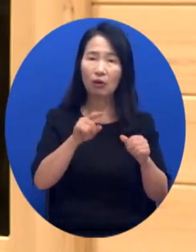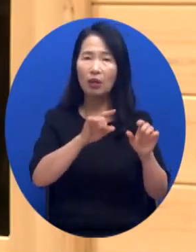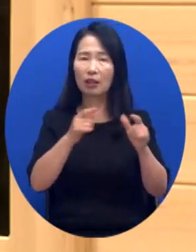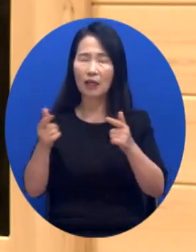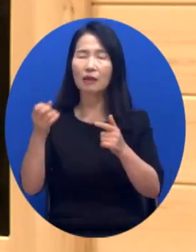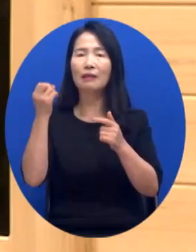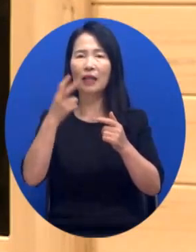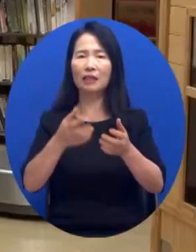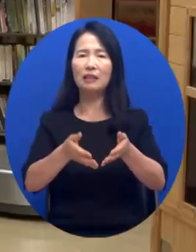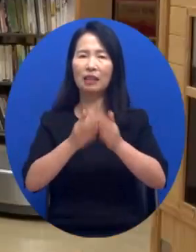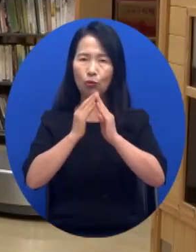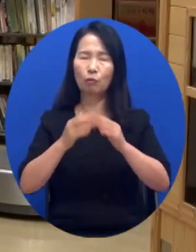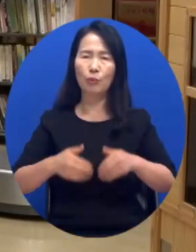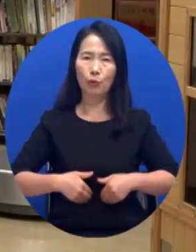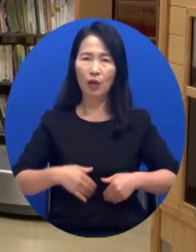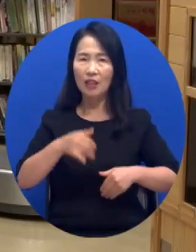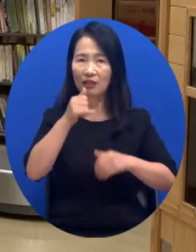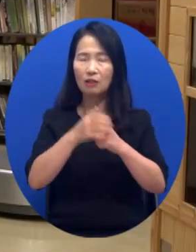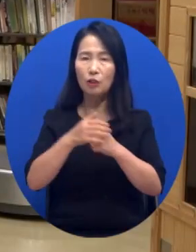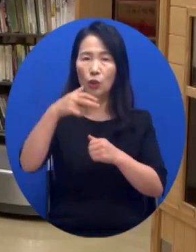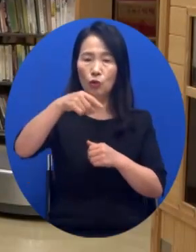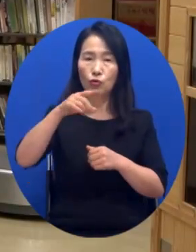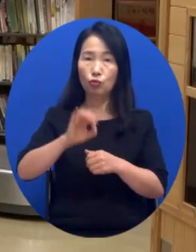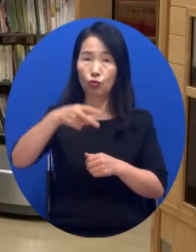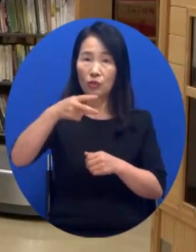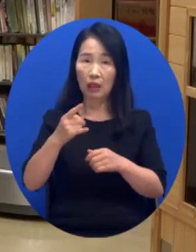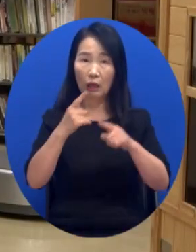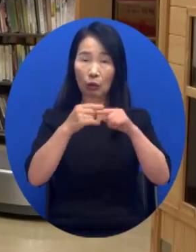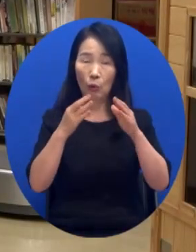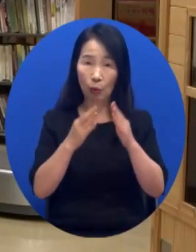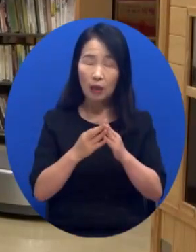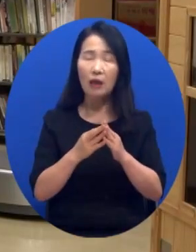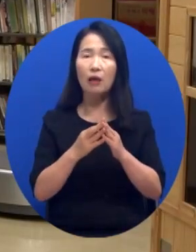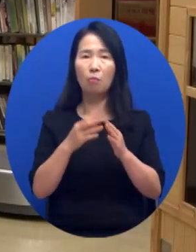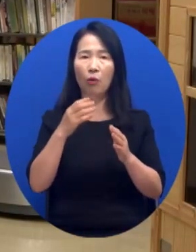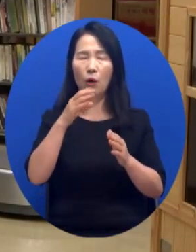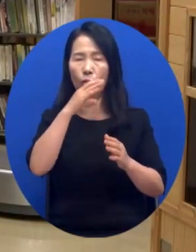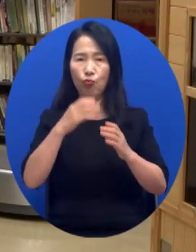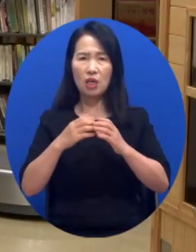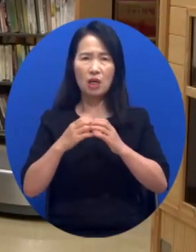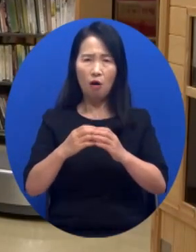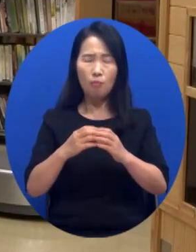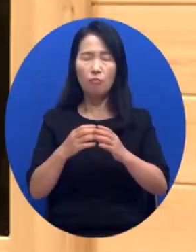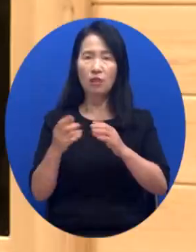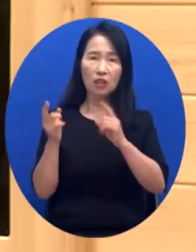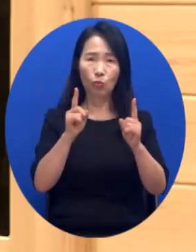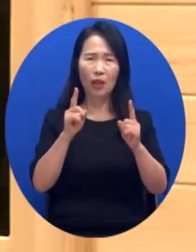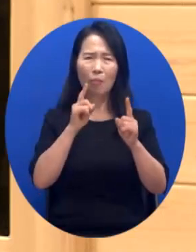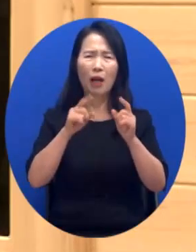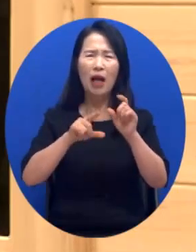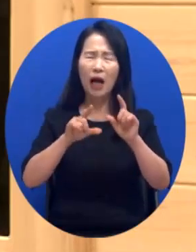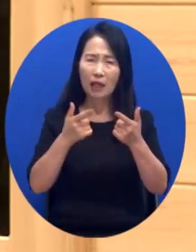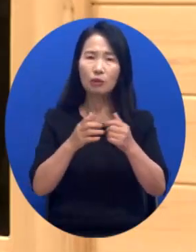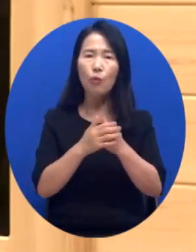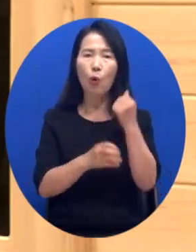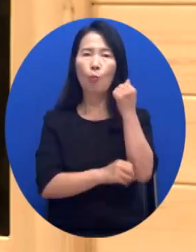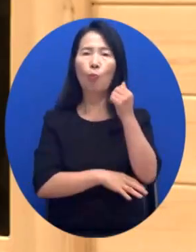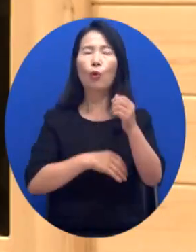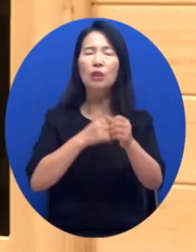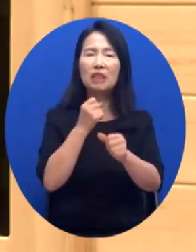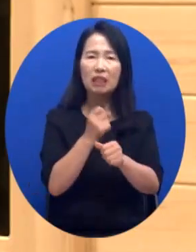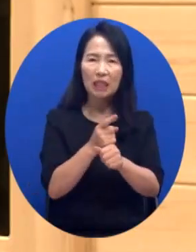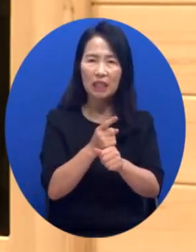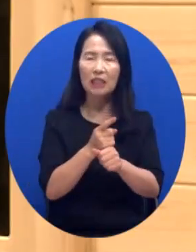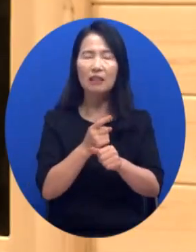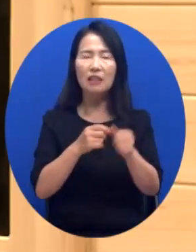한다는 그런 의미입니다. 뭐 중세교회처럼 교회 위상을 세우고 또 유업을 세운다는 의미가 아니라 본질의 기초에서